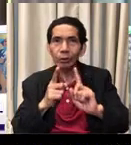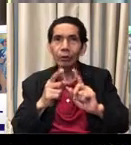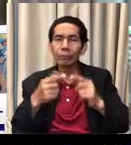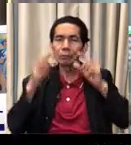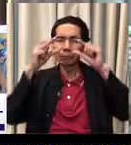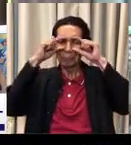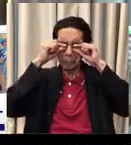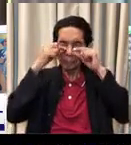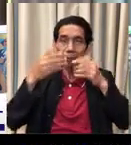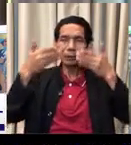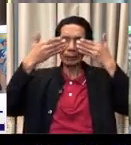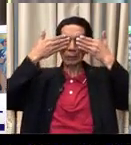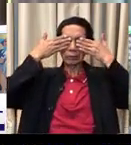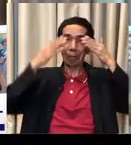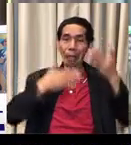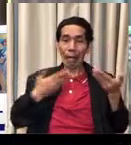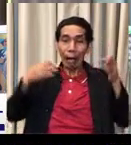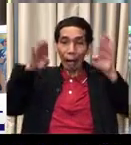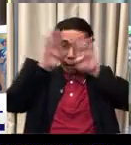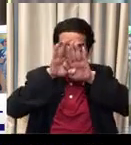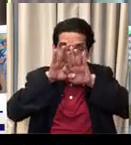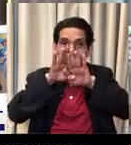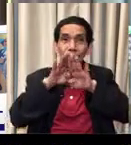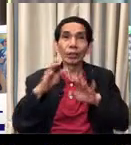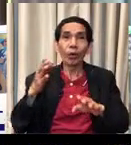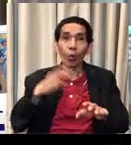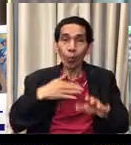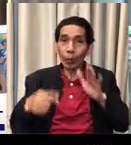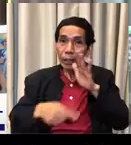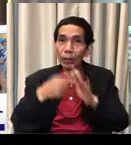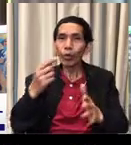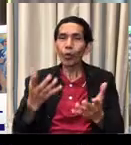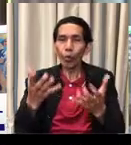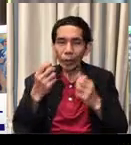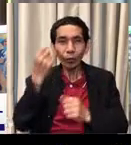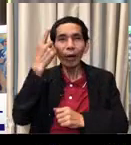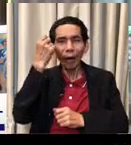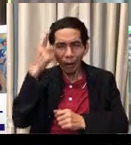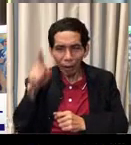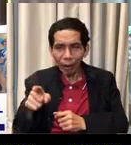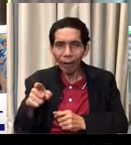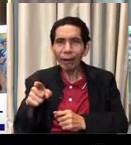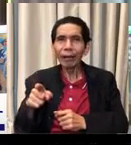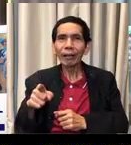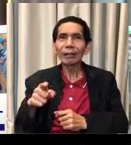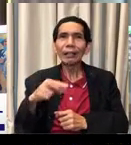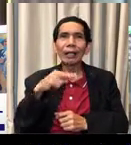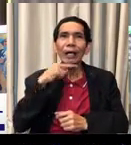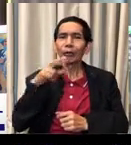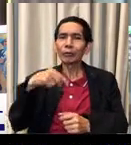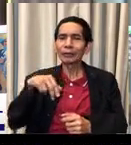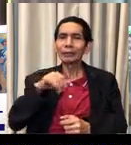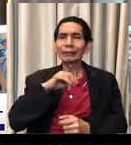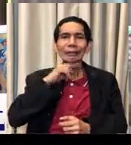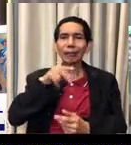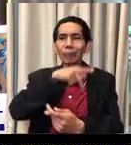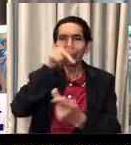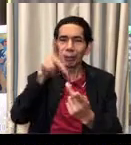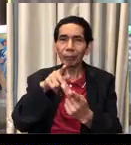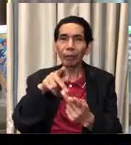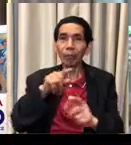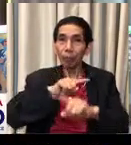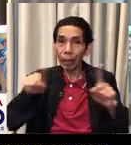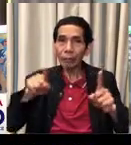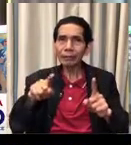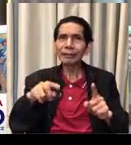Ipipikit ko na nga lang sana mata ko eh. Yung alam mo, minsan ang tao gusto mong unawain na lang dahil hindi naman din ako perfecto. Pero